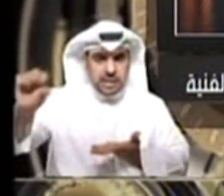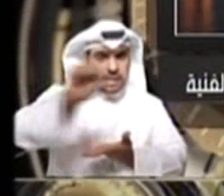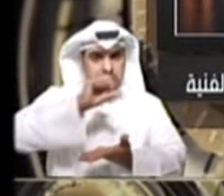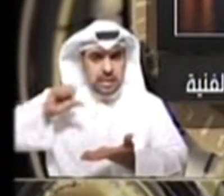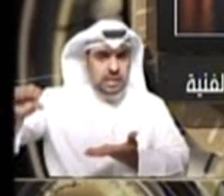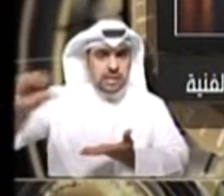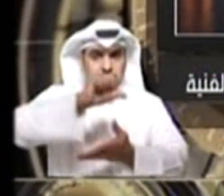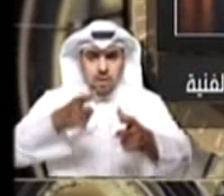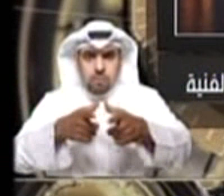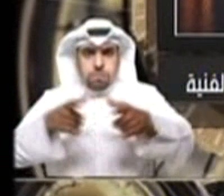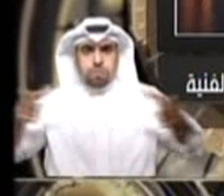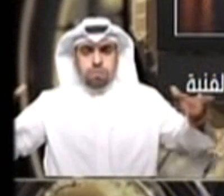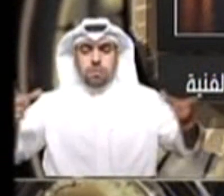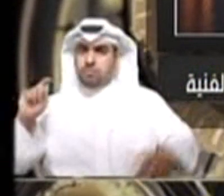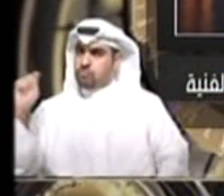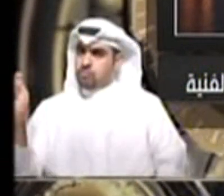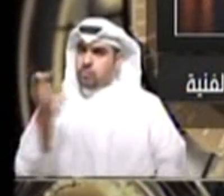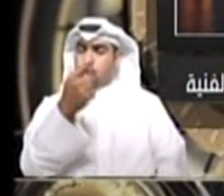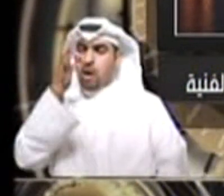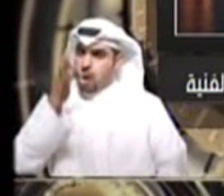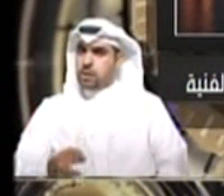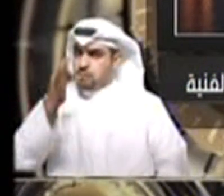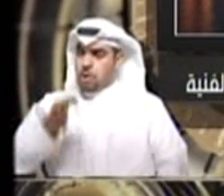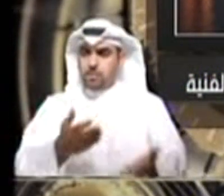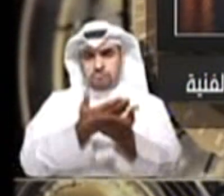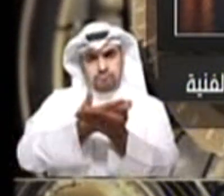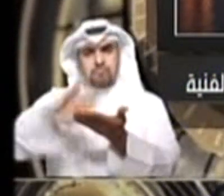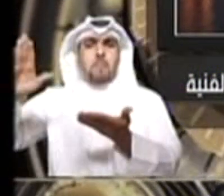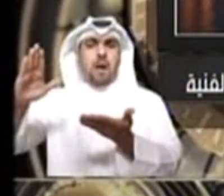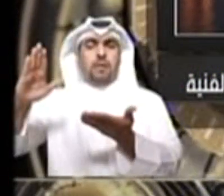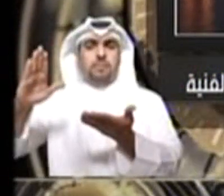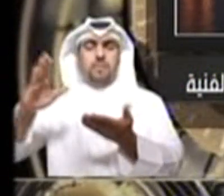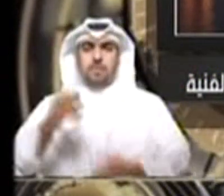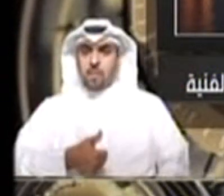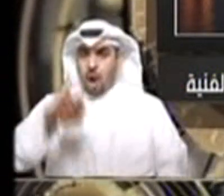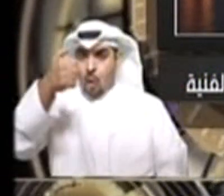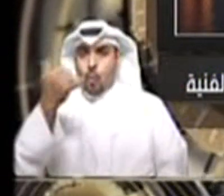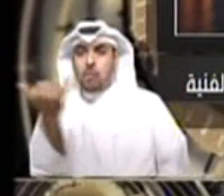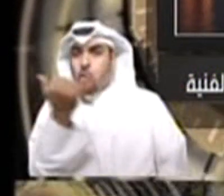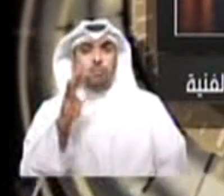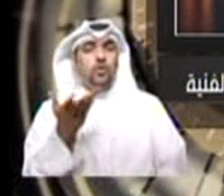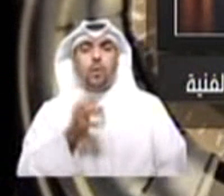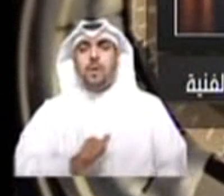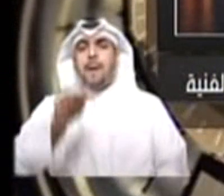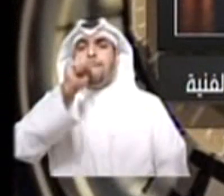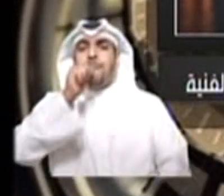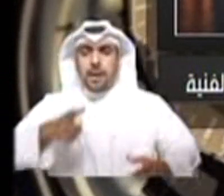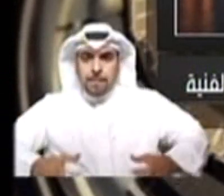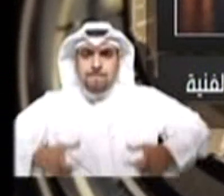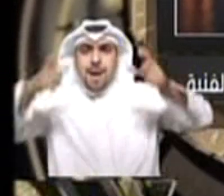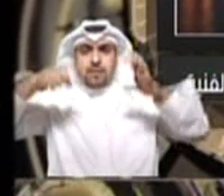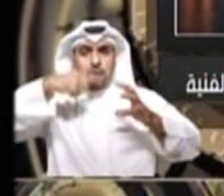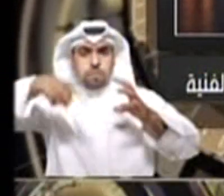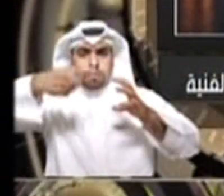وتامين المرافق الحيويه وخاصه محطات تحليه. وقد يكون الحادث